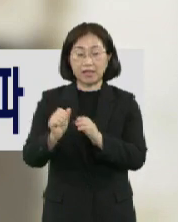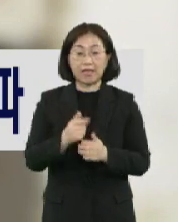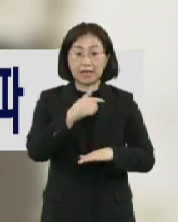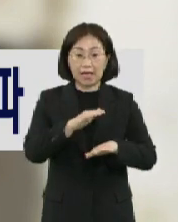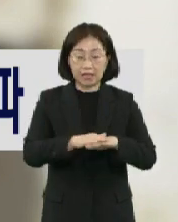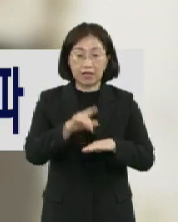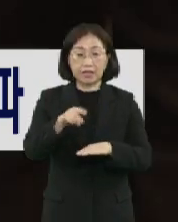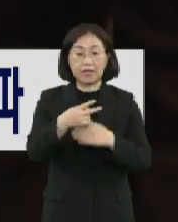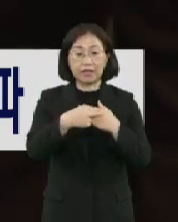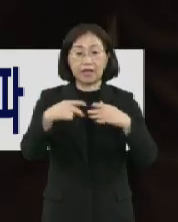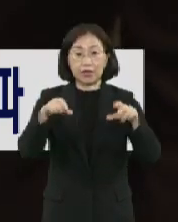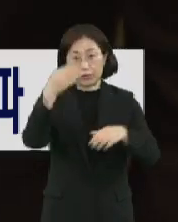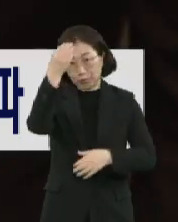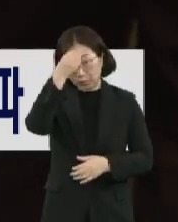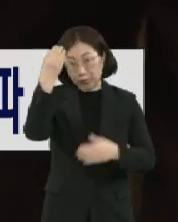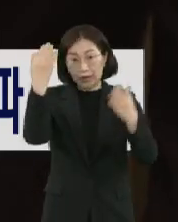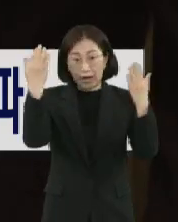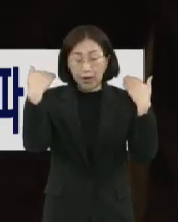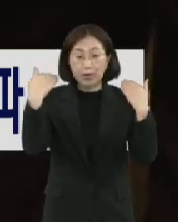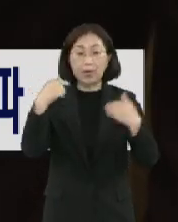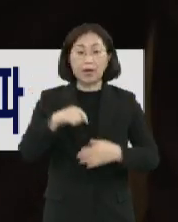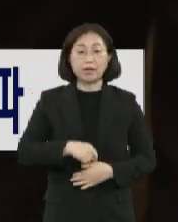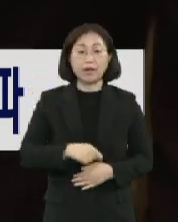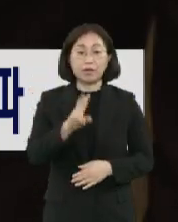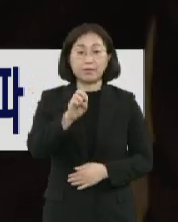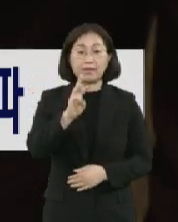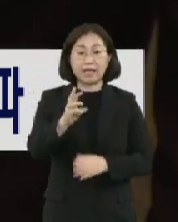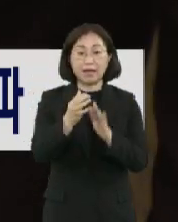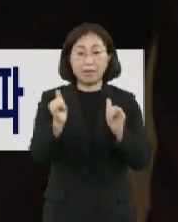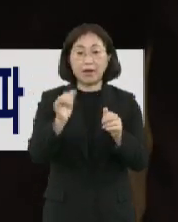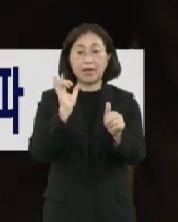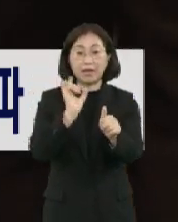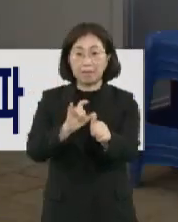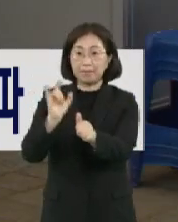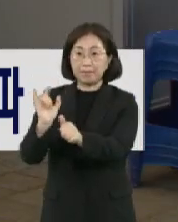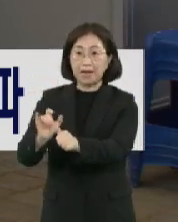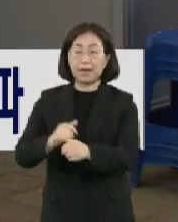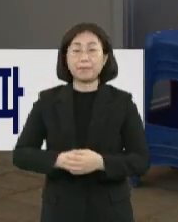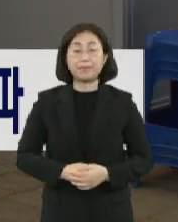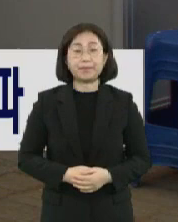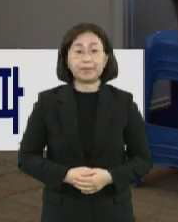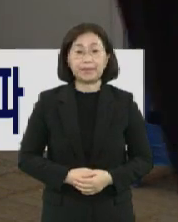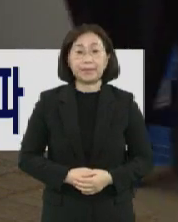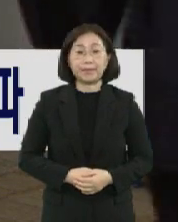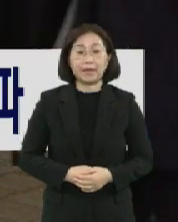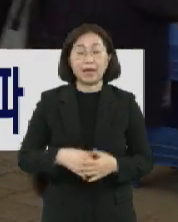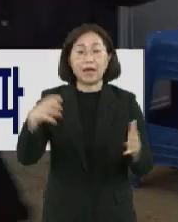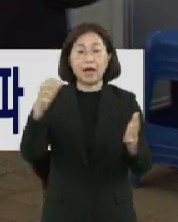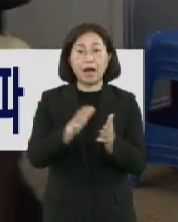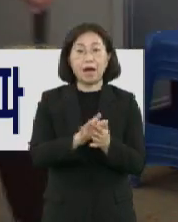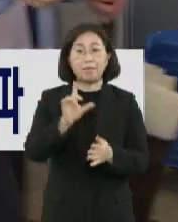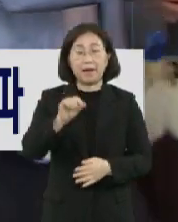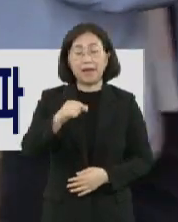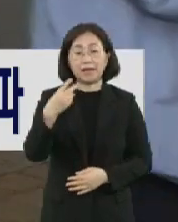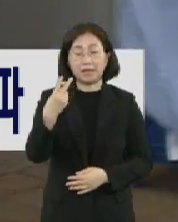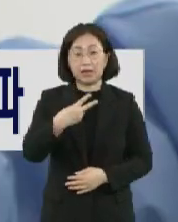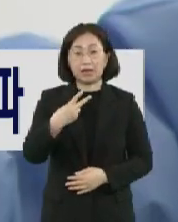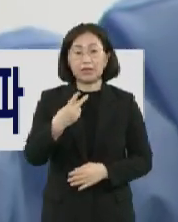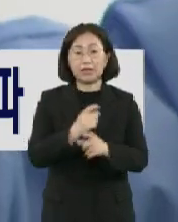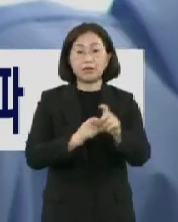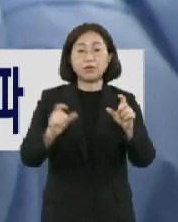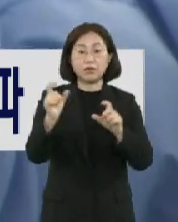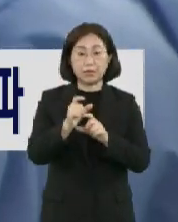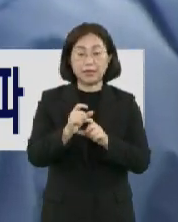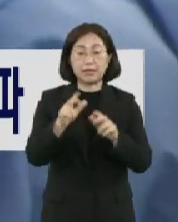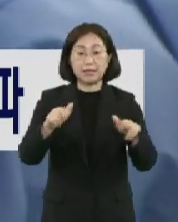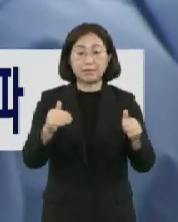대전에서는 대덕구 한 고등학교에서 학생 23명이 한꺼번에 양성 판정을 받는 등 11,200 2명의 추가 확진된